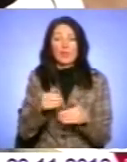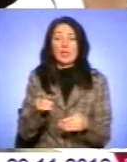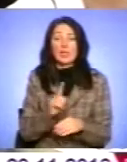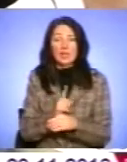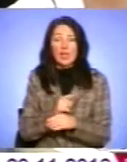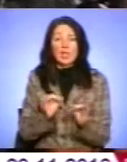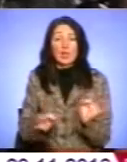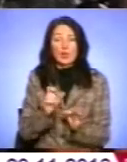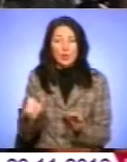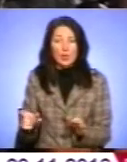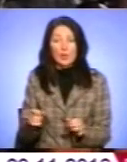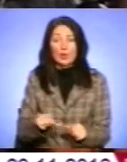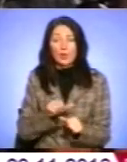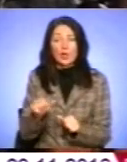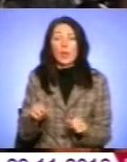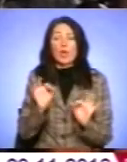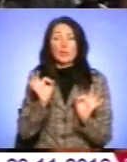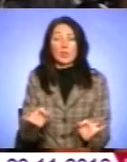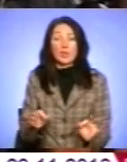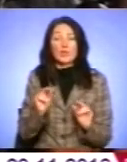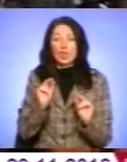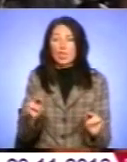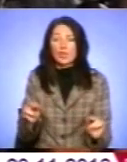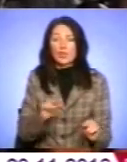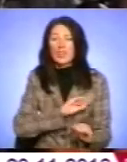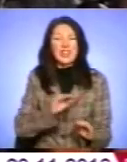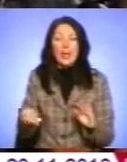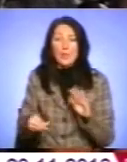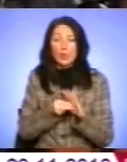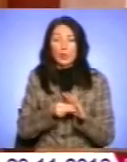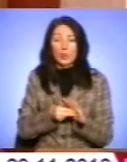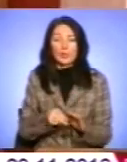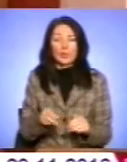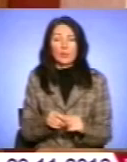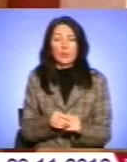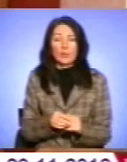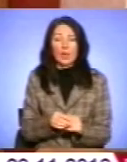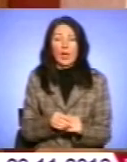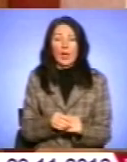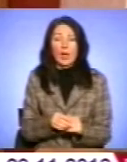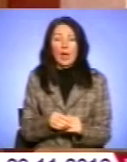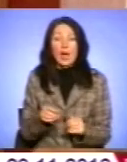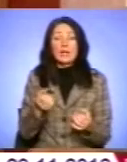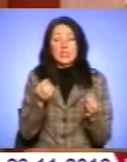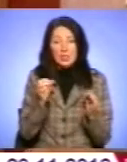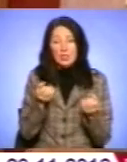суддів, зокрема справедливості, чесності, непідкупності та неупередженості. Звичайний український